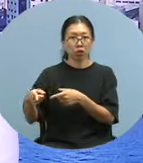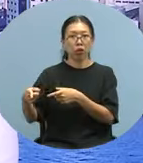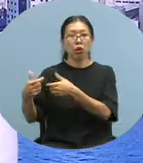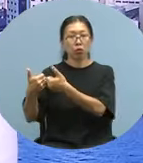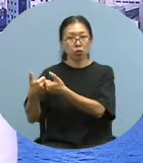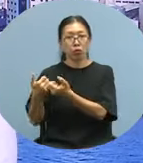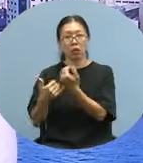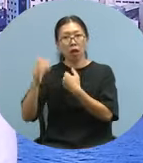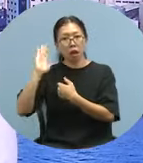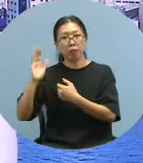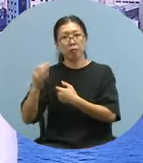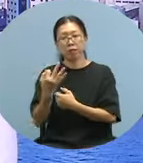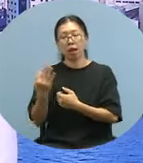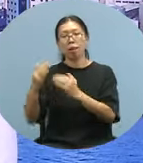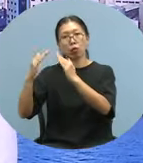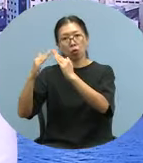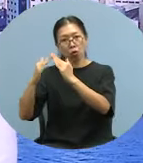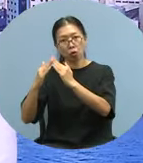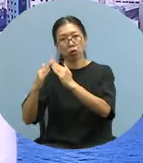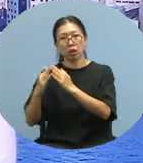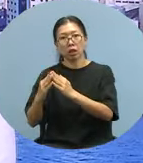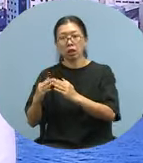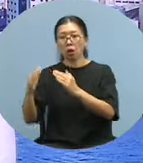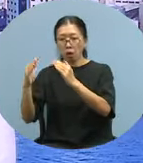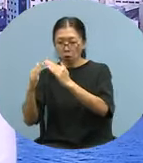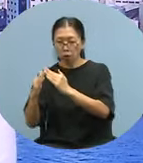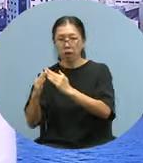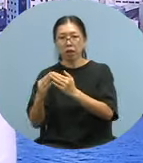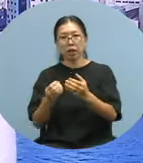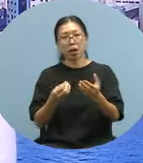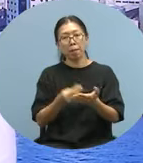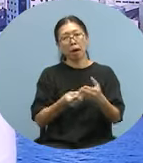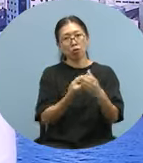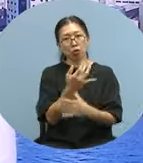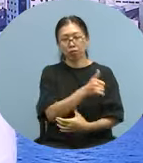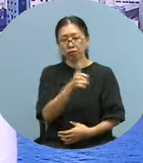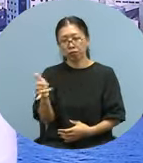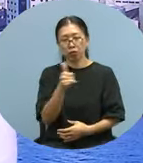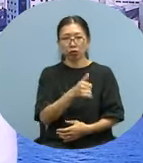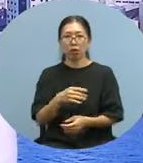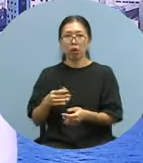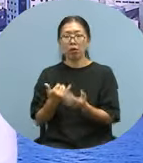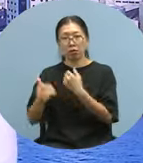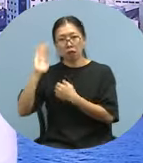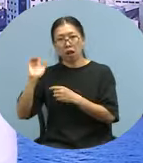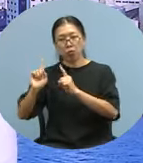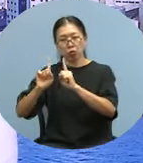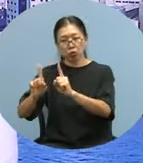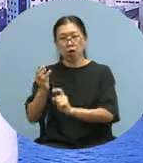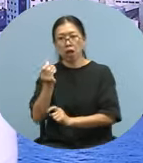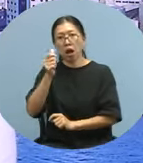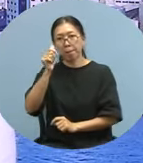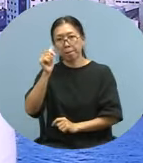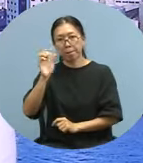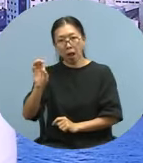先生同仔住噶啦。咁通常都係喺屋企啦，有時都會去下街市啊咁樣嘅。佢陪個仔咧就去